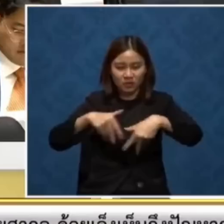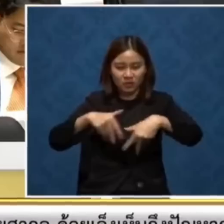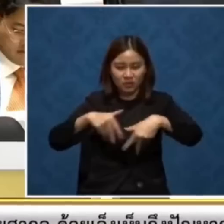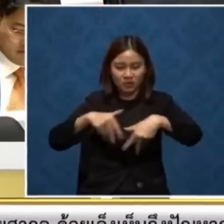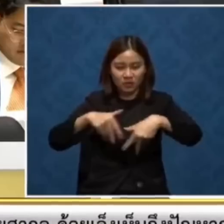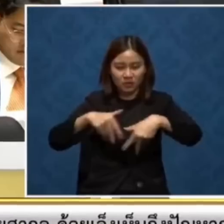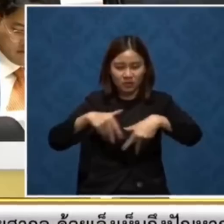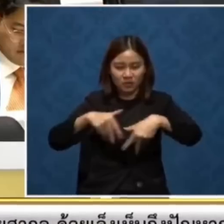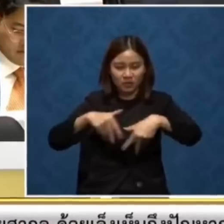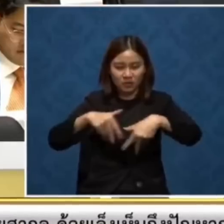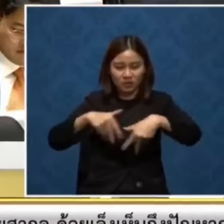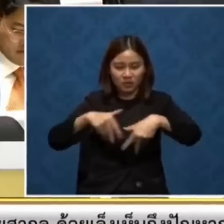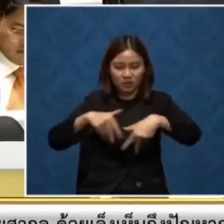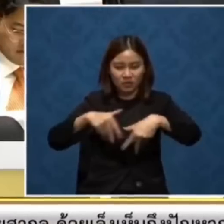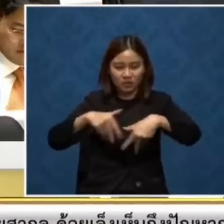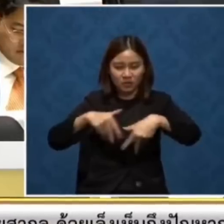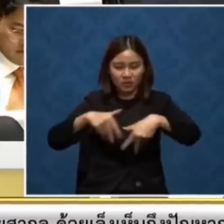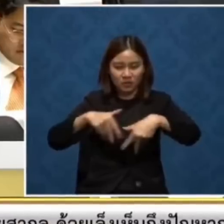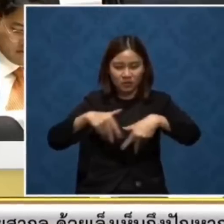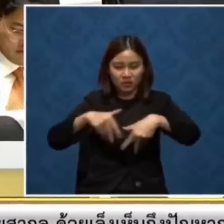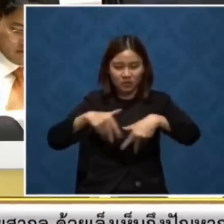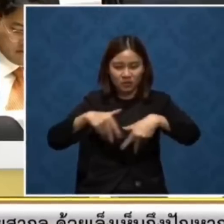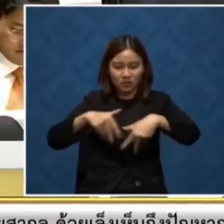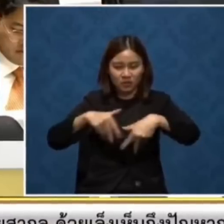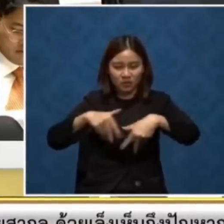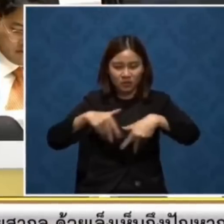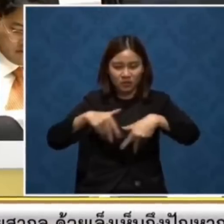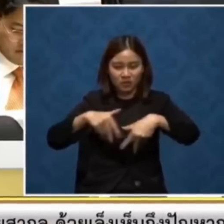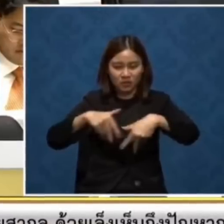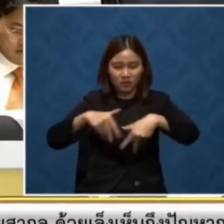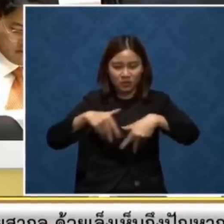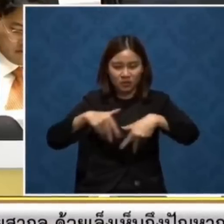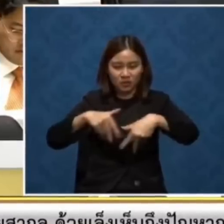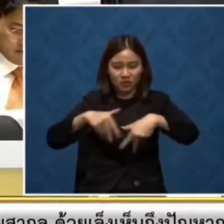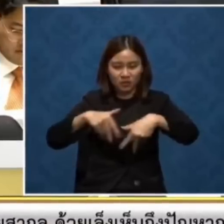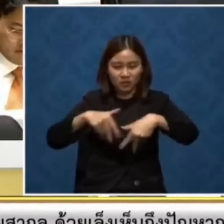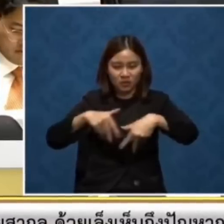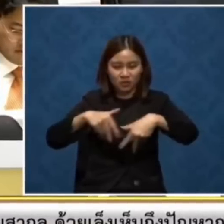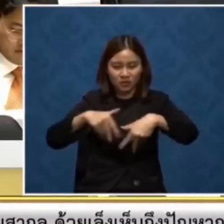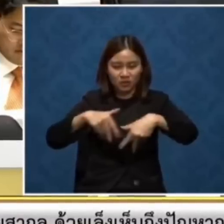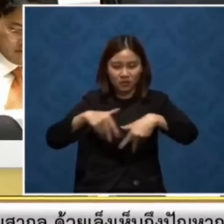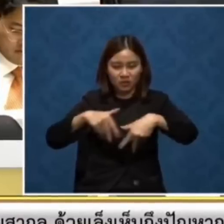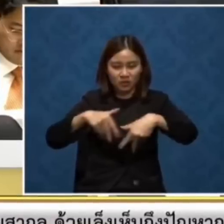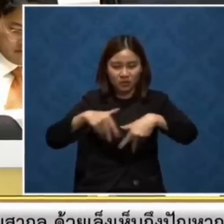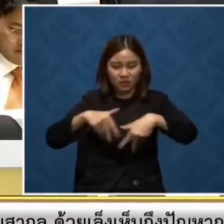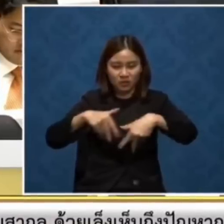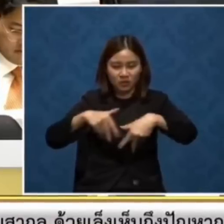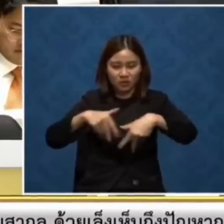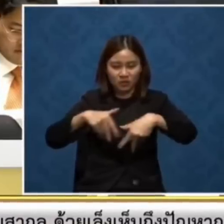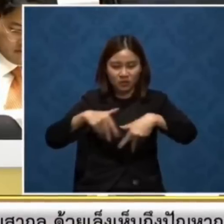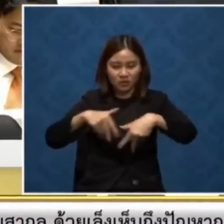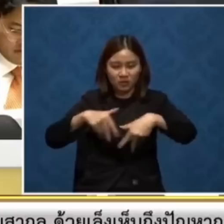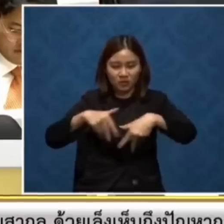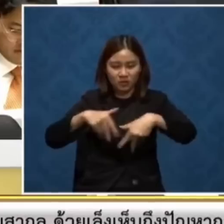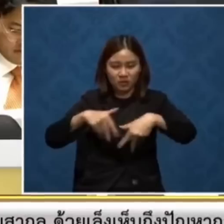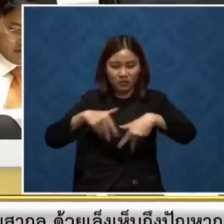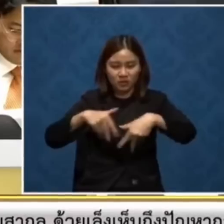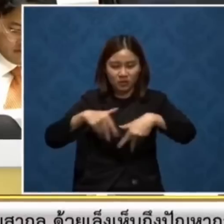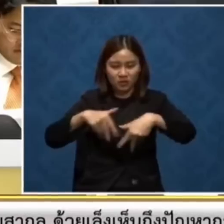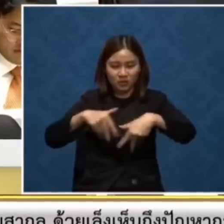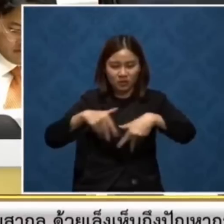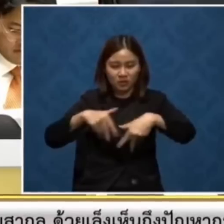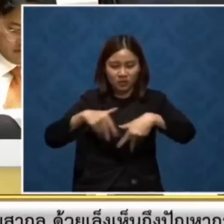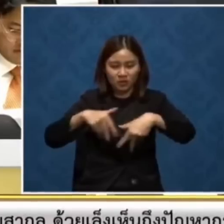ถึง150บาทมันสำคัญตรงไหนครับมันสำคัญตรงที่ว่าถ้าไฟฟ้าเป็นสมบัติของค